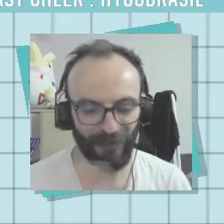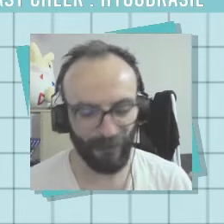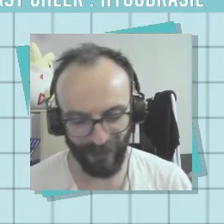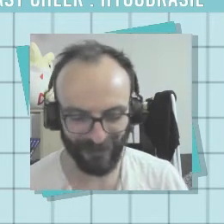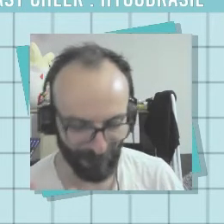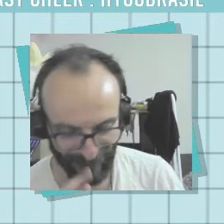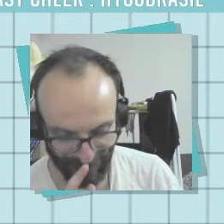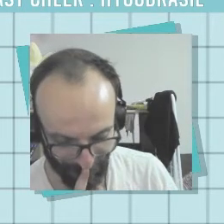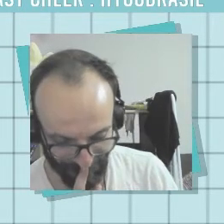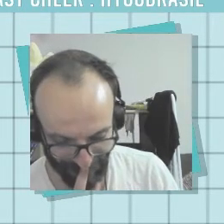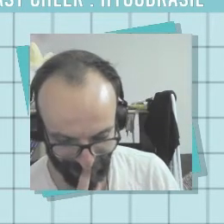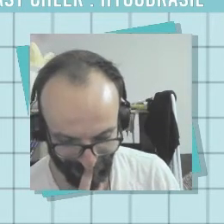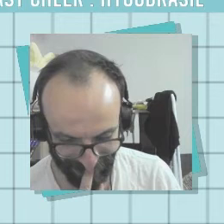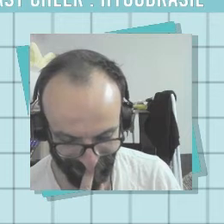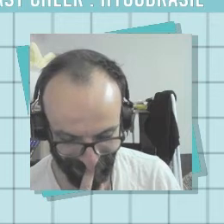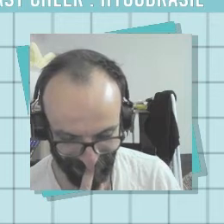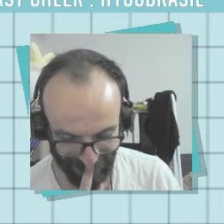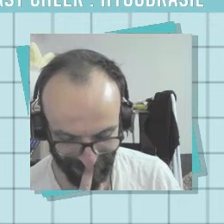Là, on a eu la démo dès le début.